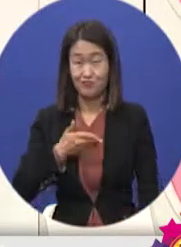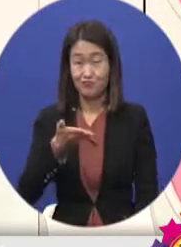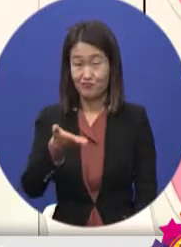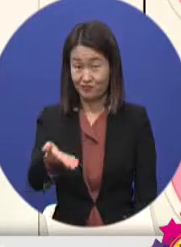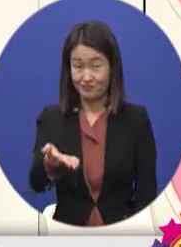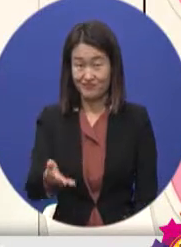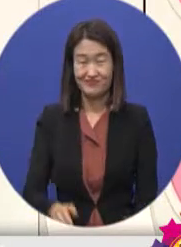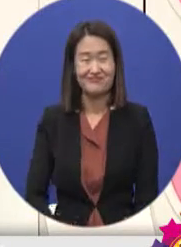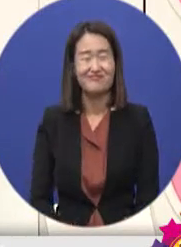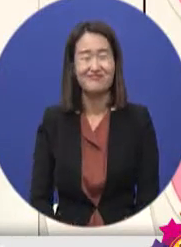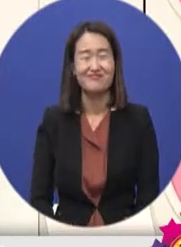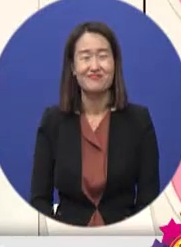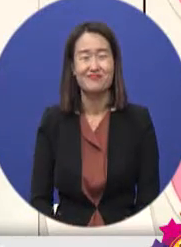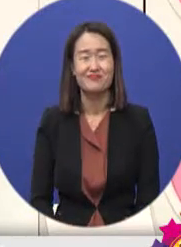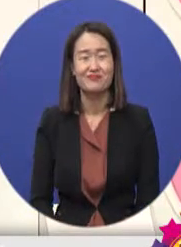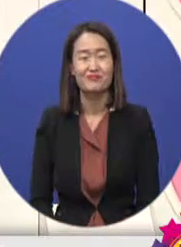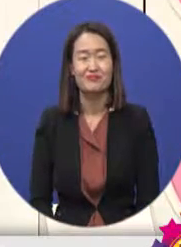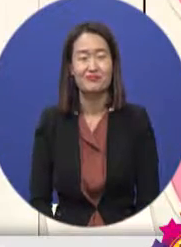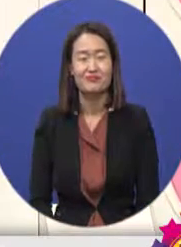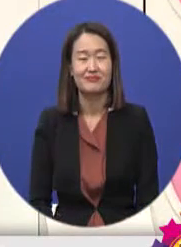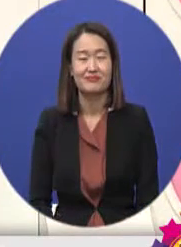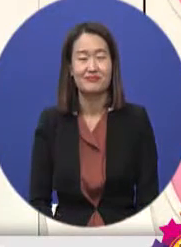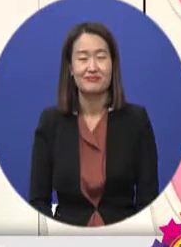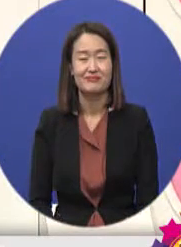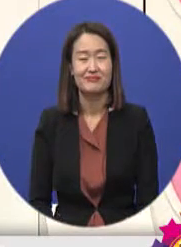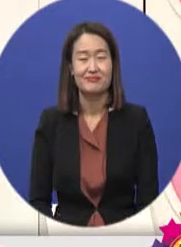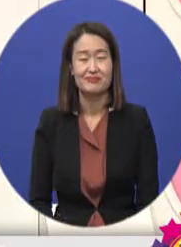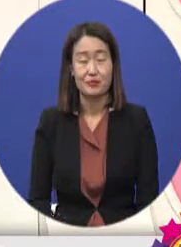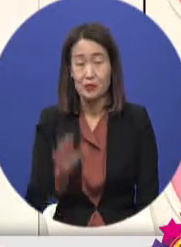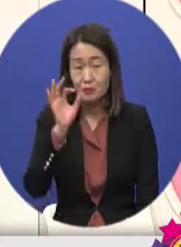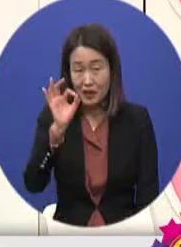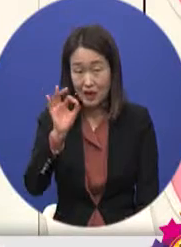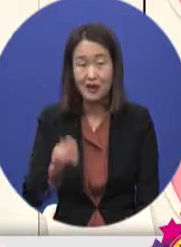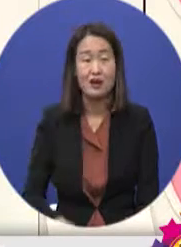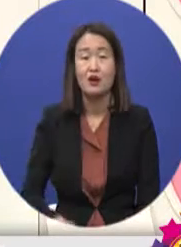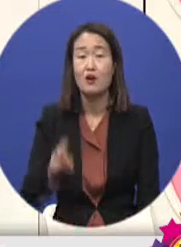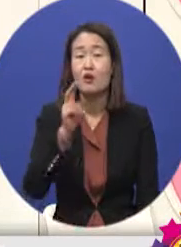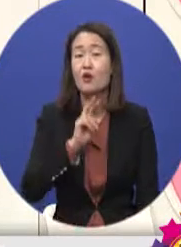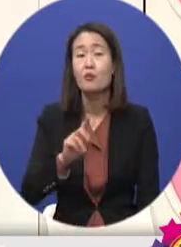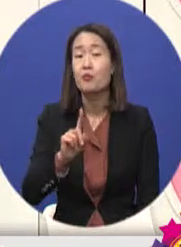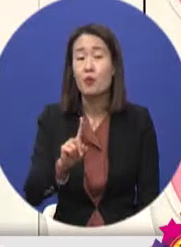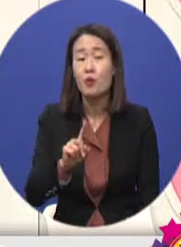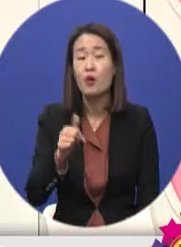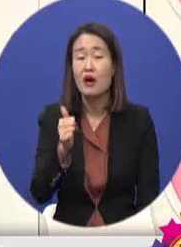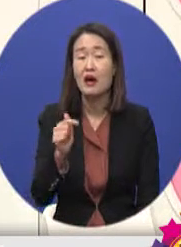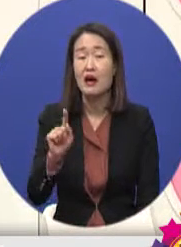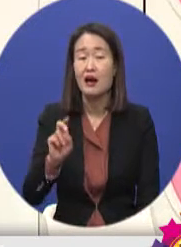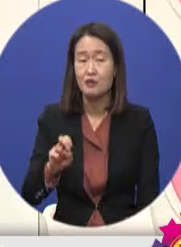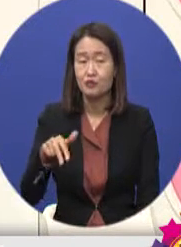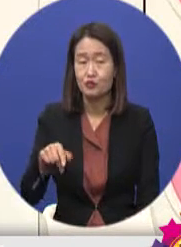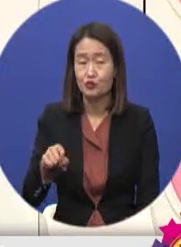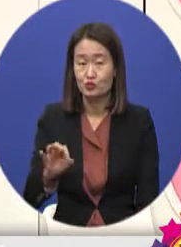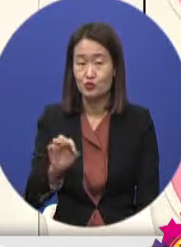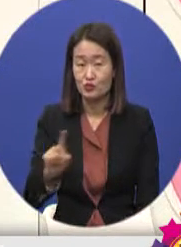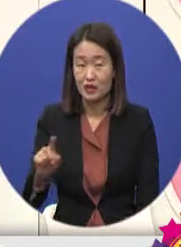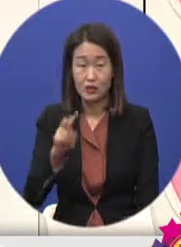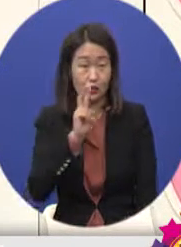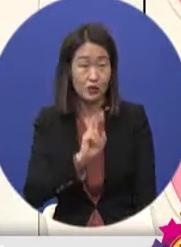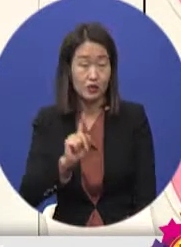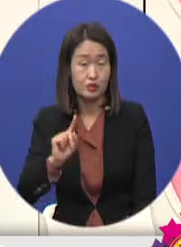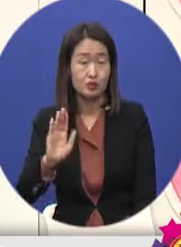내드릴게요. 브루의 트로트. 이 노래는 가수 함중아의 노래로